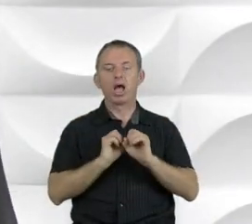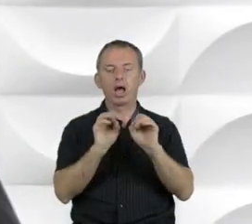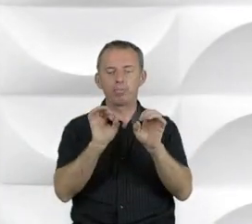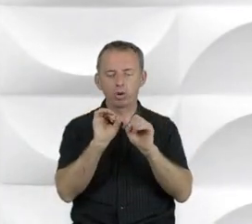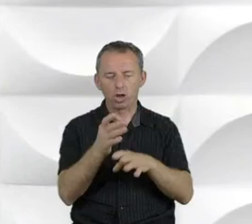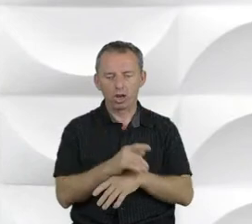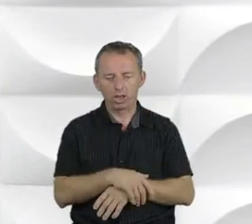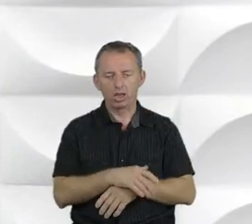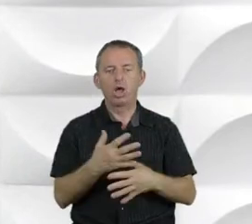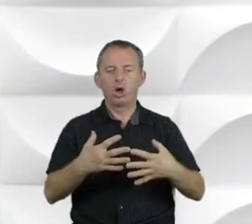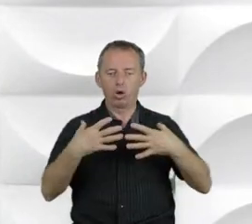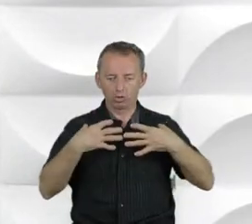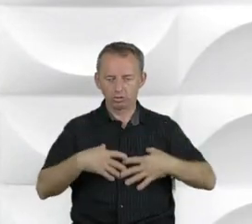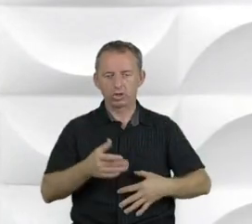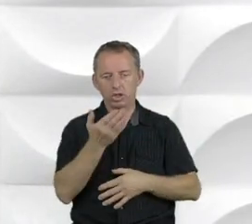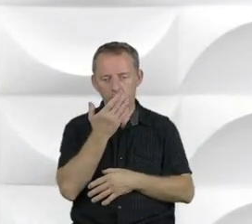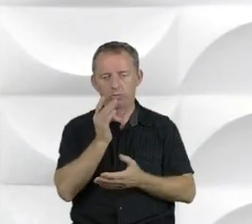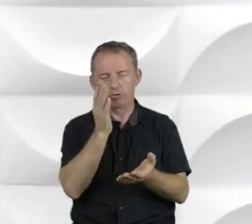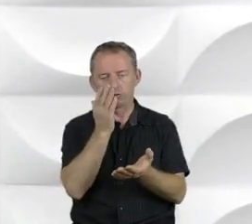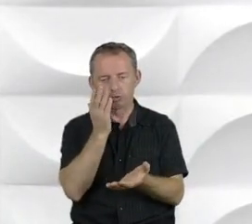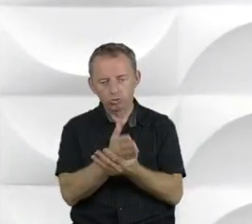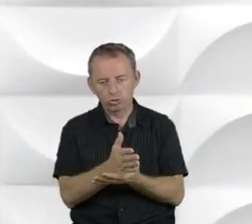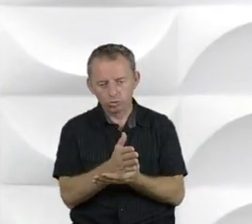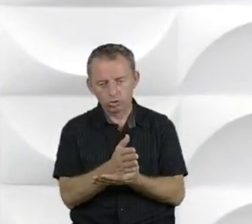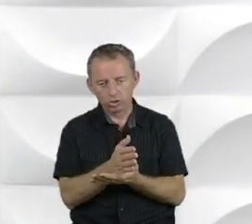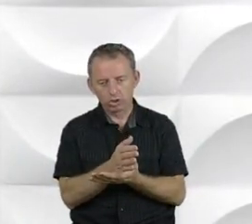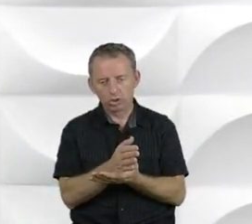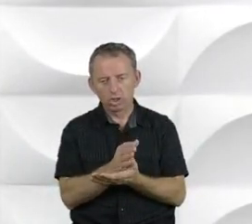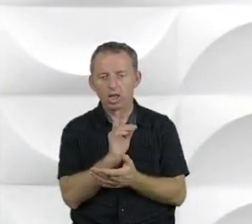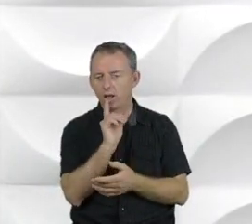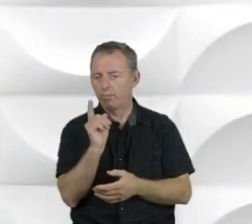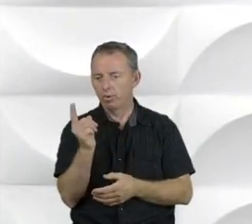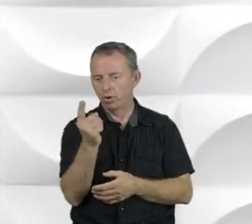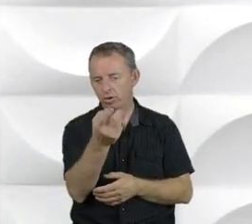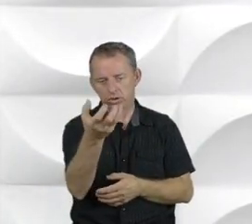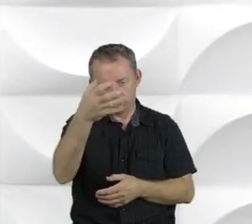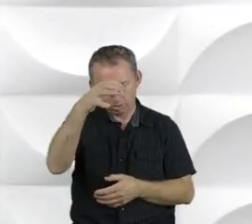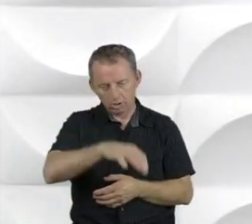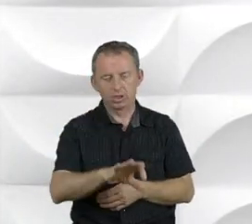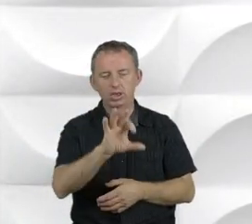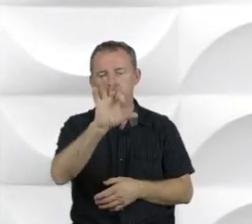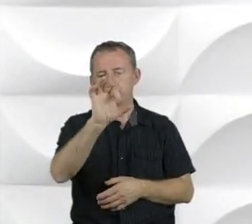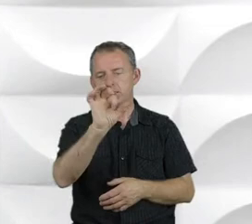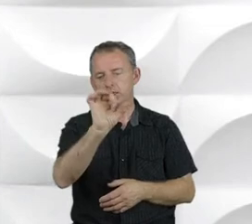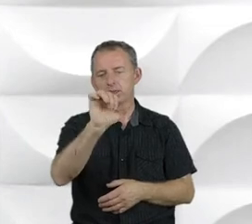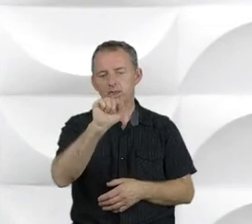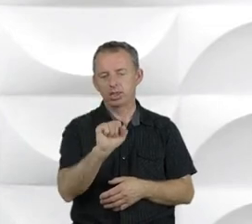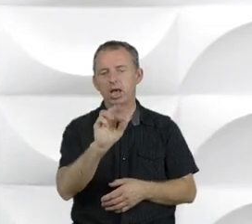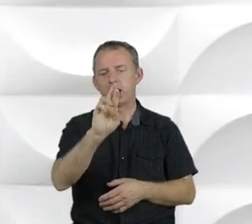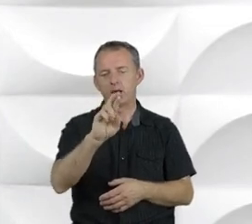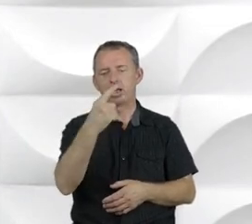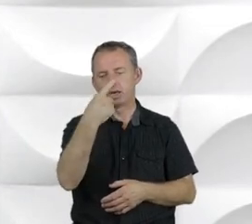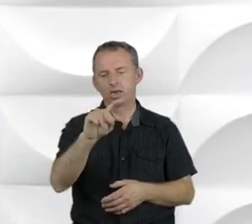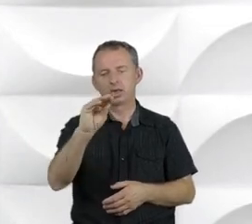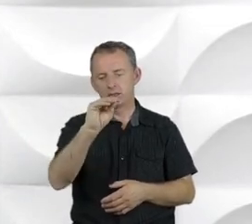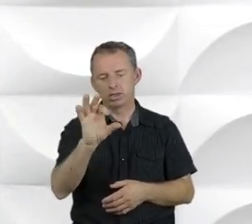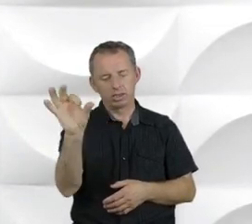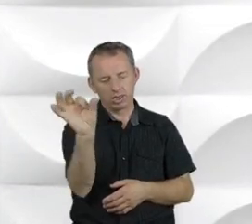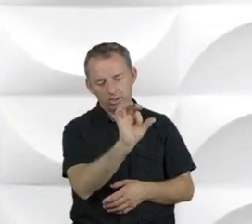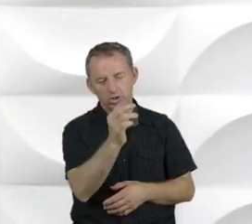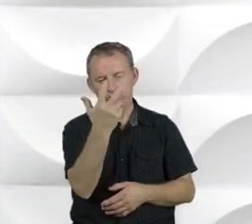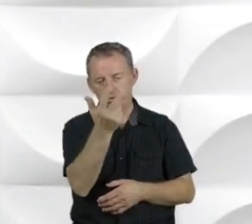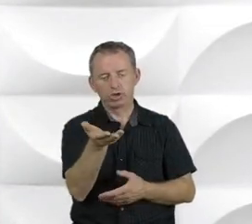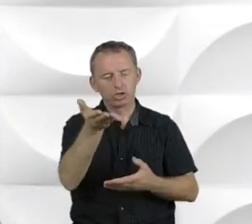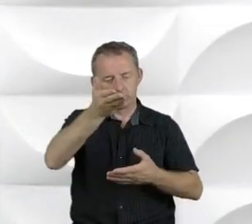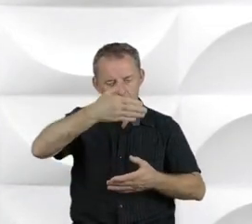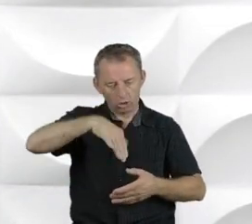Apokalipsa o szatach mówi już w poselstwie do zborów Sardes w 3 rozdziale,